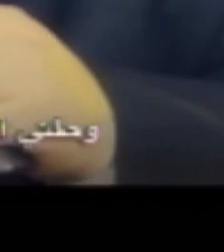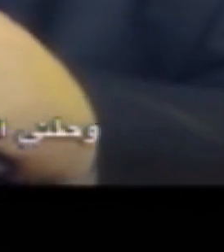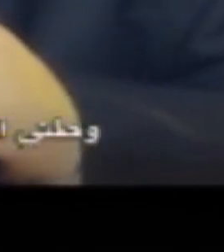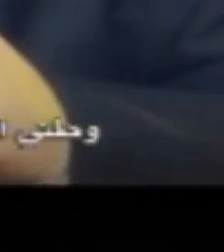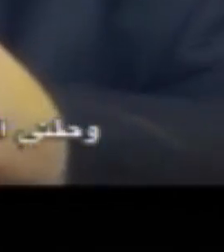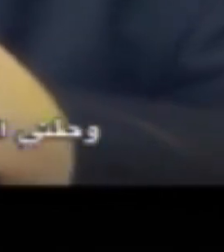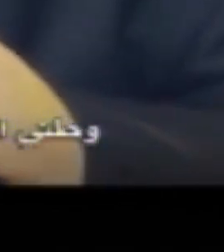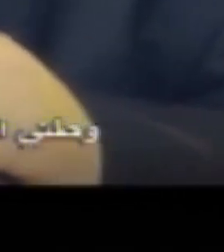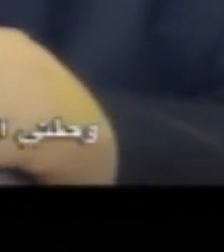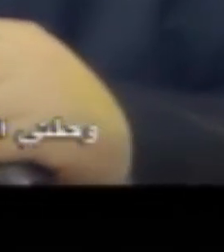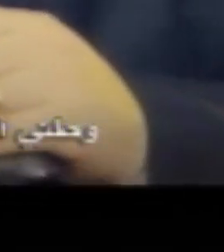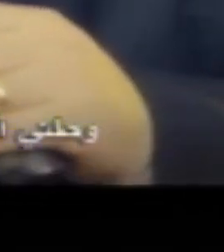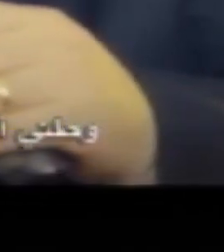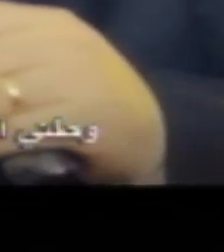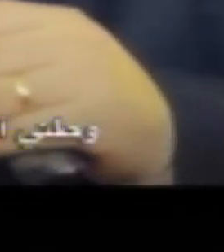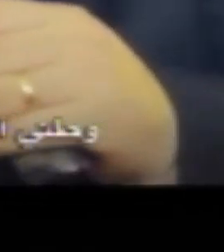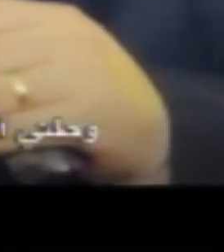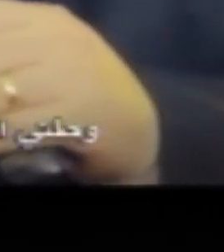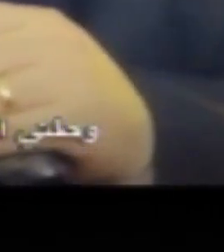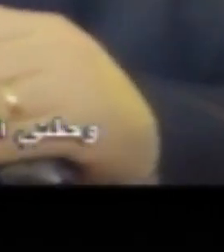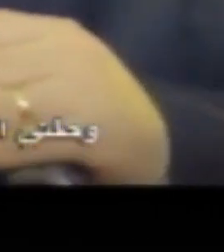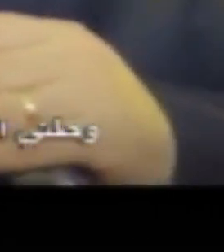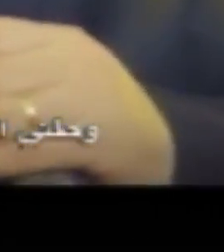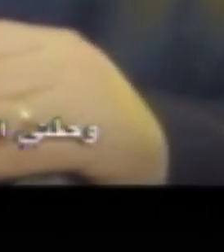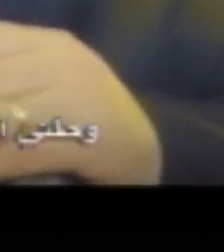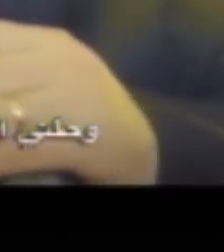لي الرب